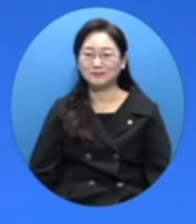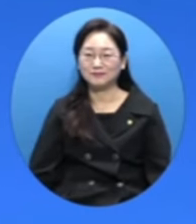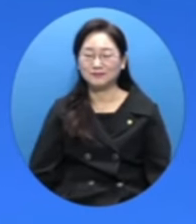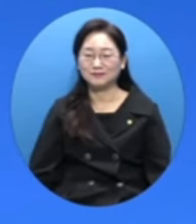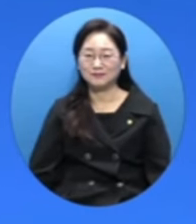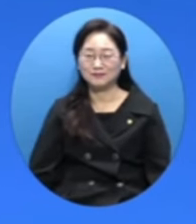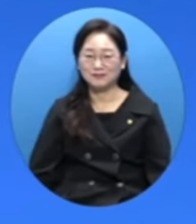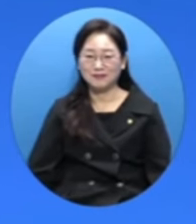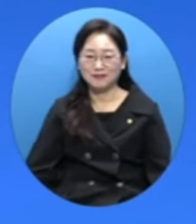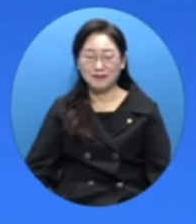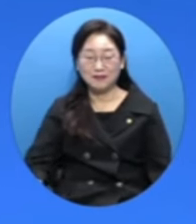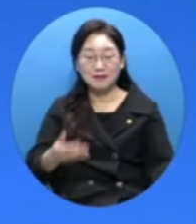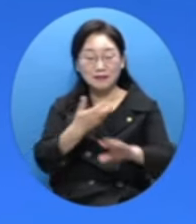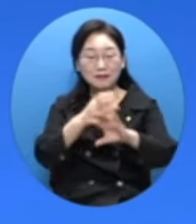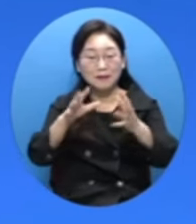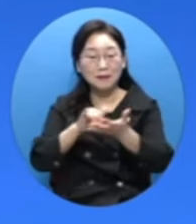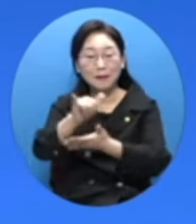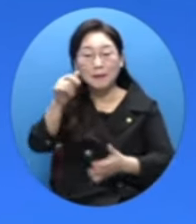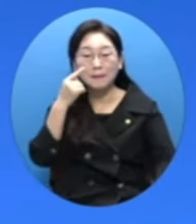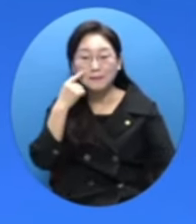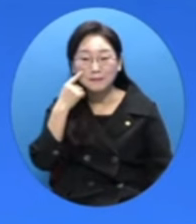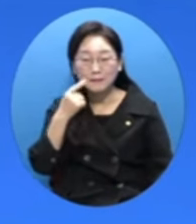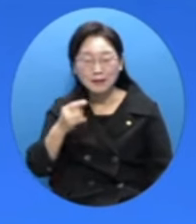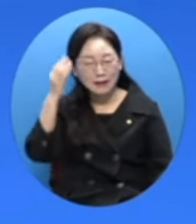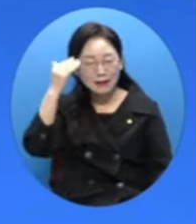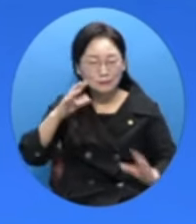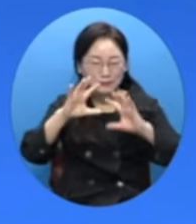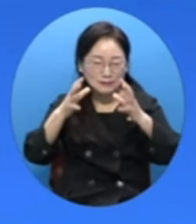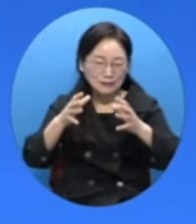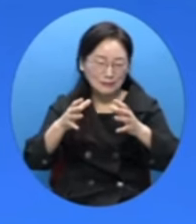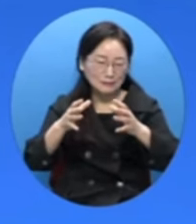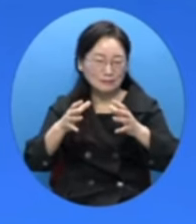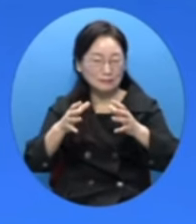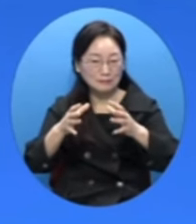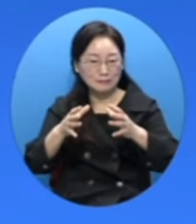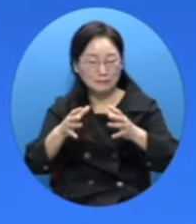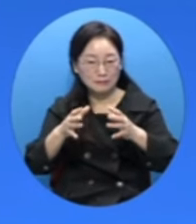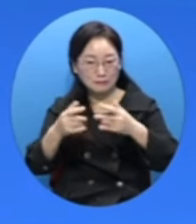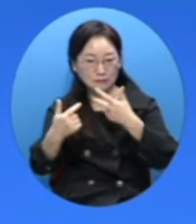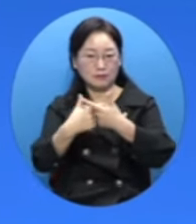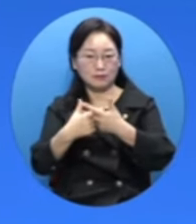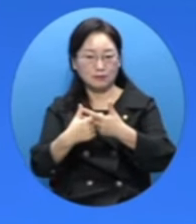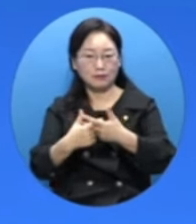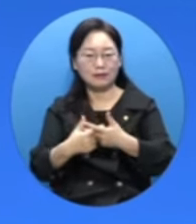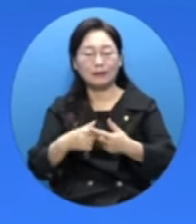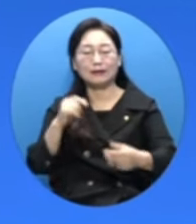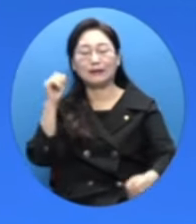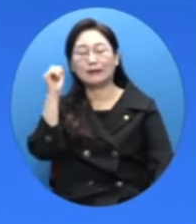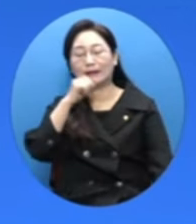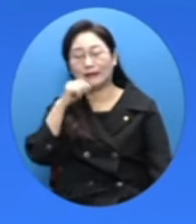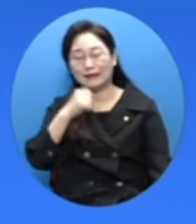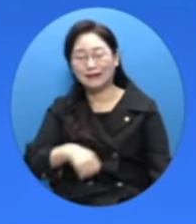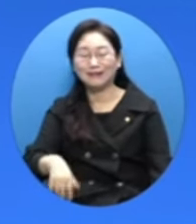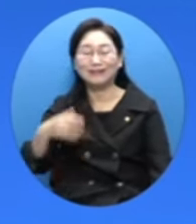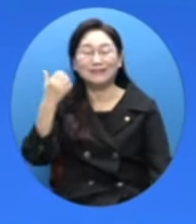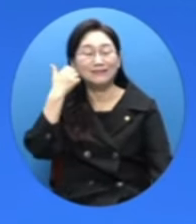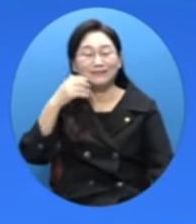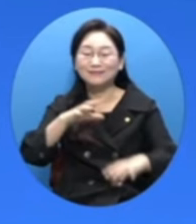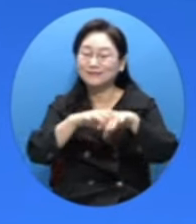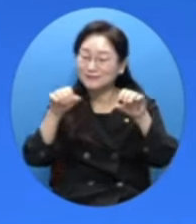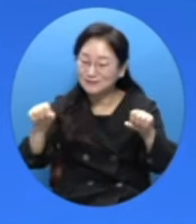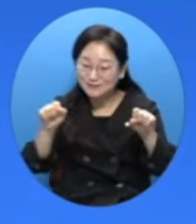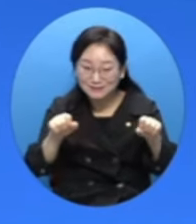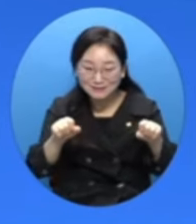그래서 해외를 나가보면 한국 사람인 것을 알게 되면 저들이 누구나 안녕하세요 정도는